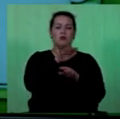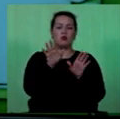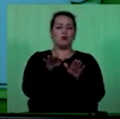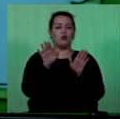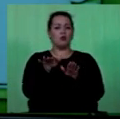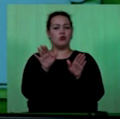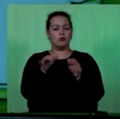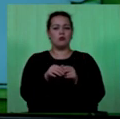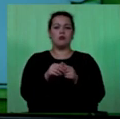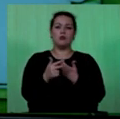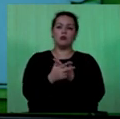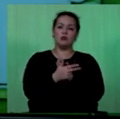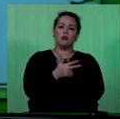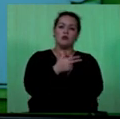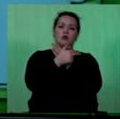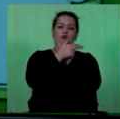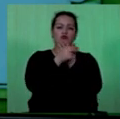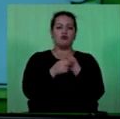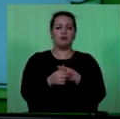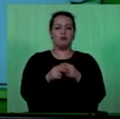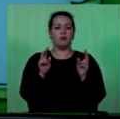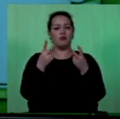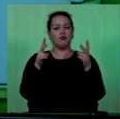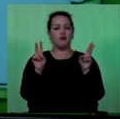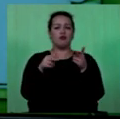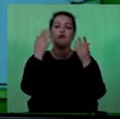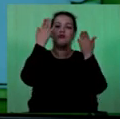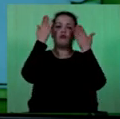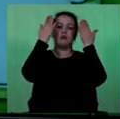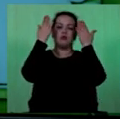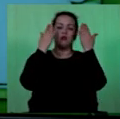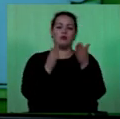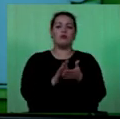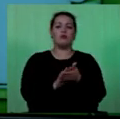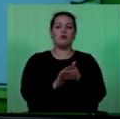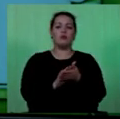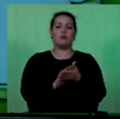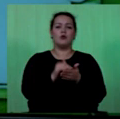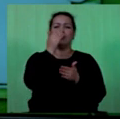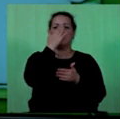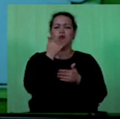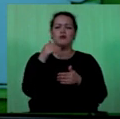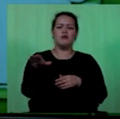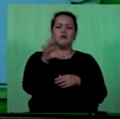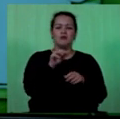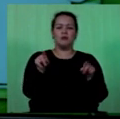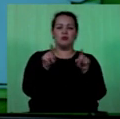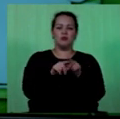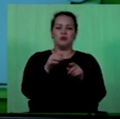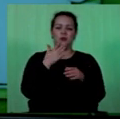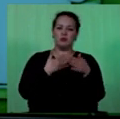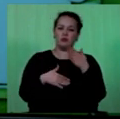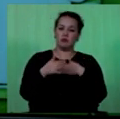порхает, стрекоза резвится, пляшет, веселится. Лету все так рады,